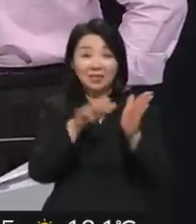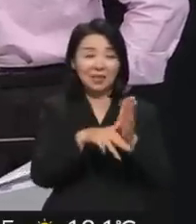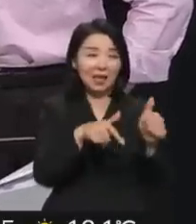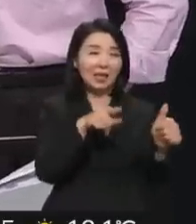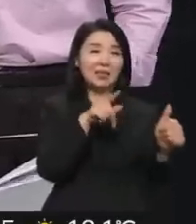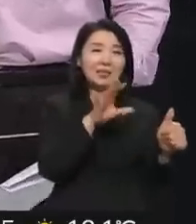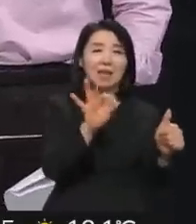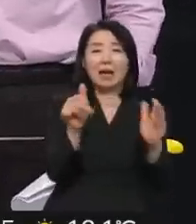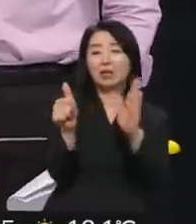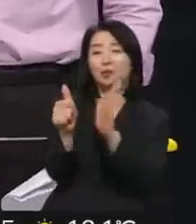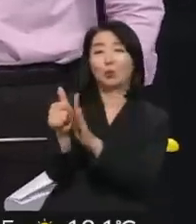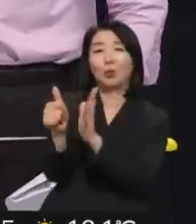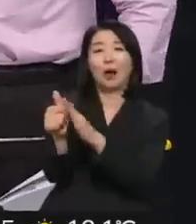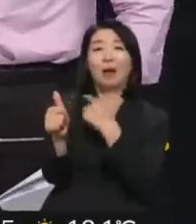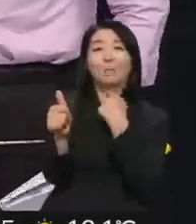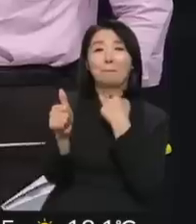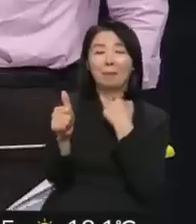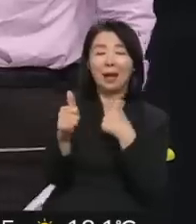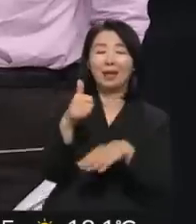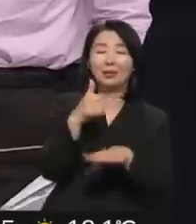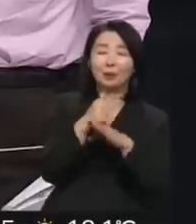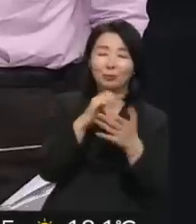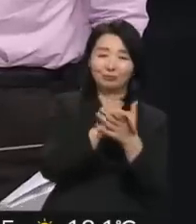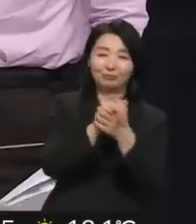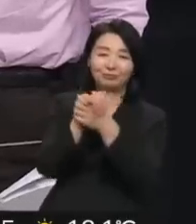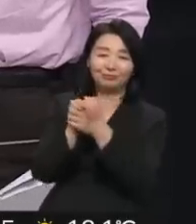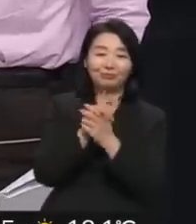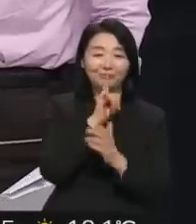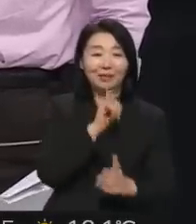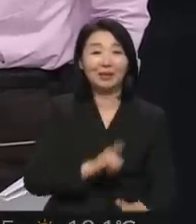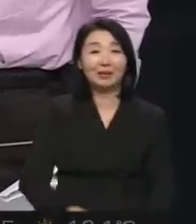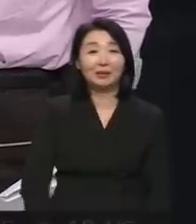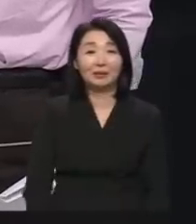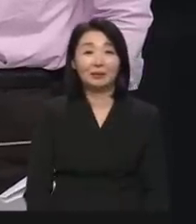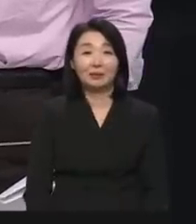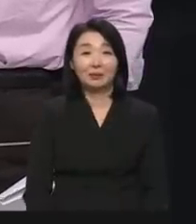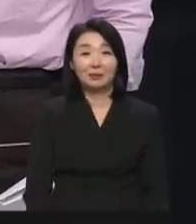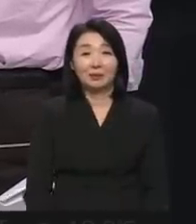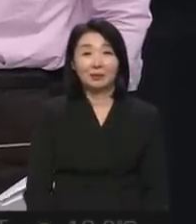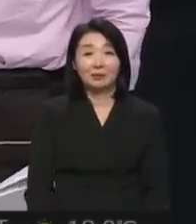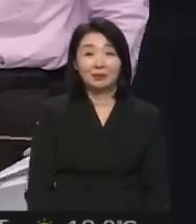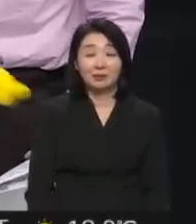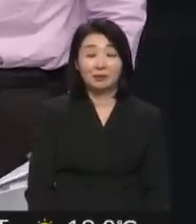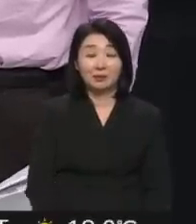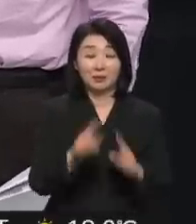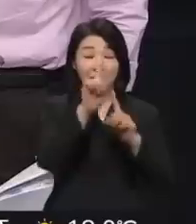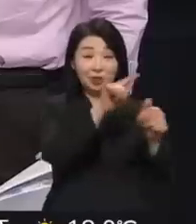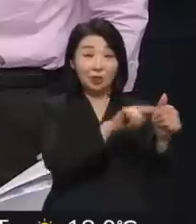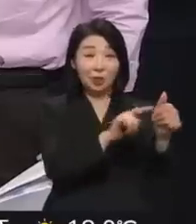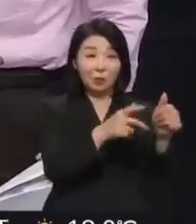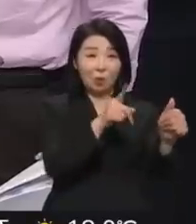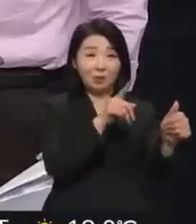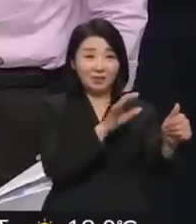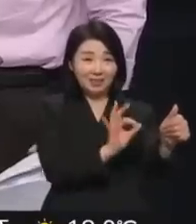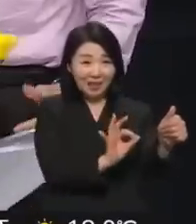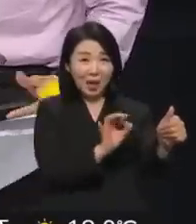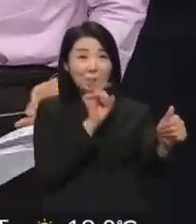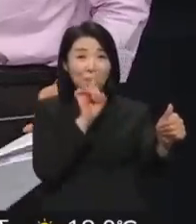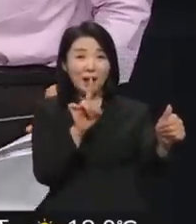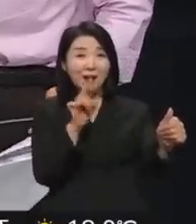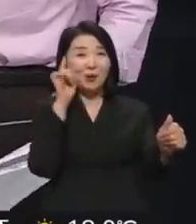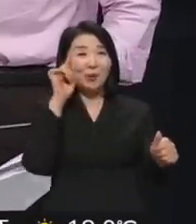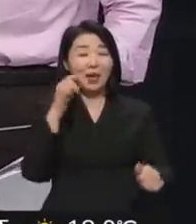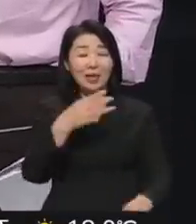의원이 많은 도움을 주면서 돈독한 정을 쌓았다고 하죠. 이 전 대표는 장 의원을 겨냥해 이 삼성 간호라는 표현을 쓴 적도